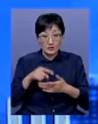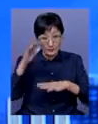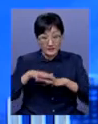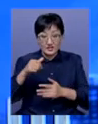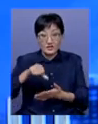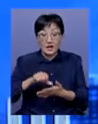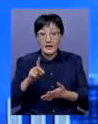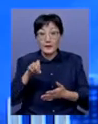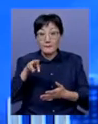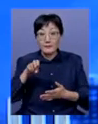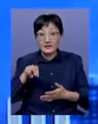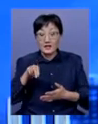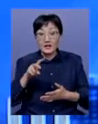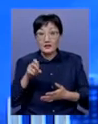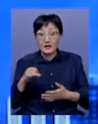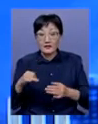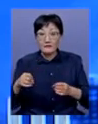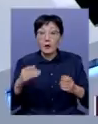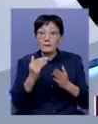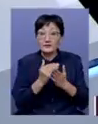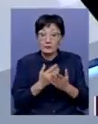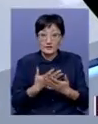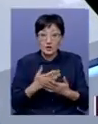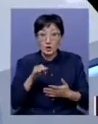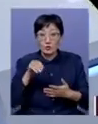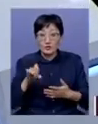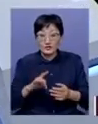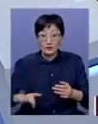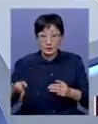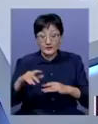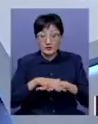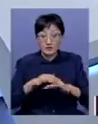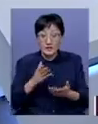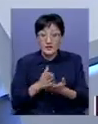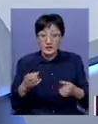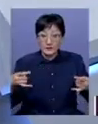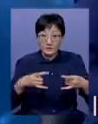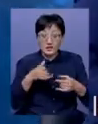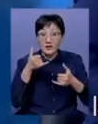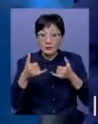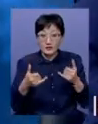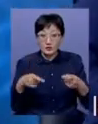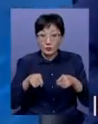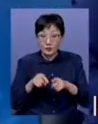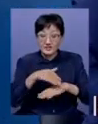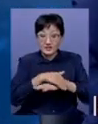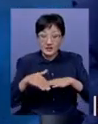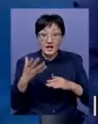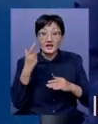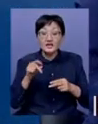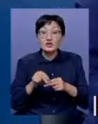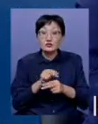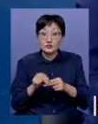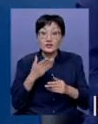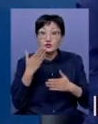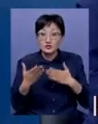қатысқан Акимат Лайф бағдарламасында да көтерілді. Өжет ықшам ауданының тұрғыны тікелей эфирге хабарласып, дәл осы көшенің қашан